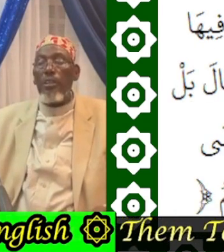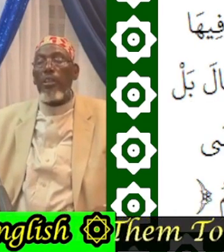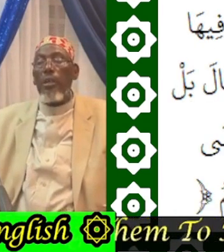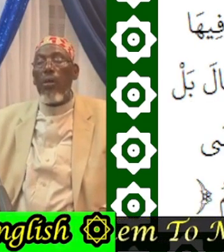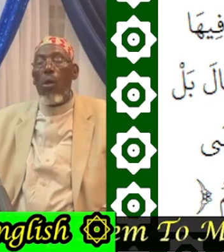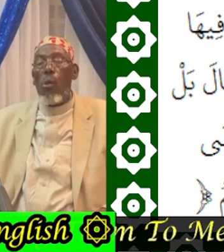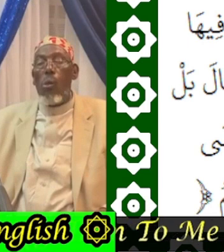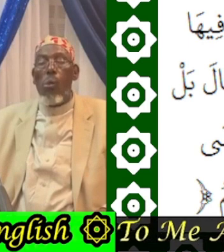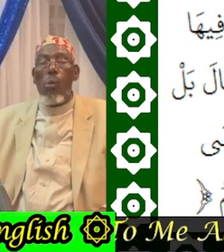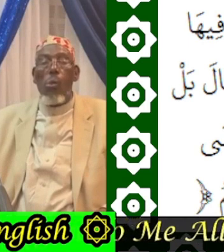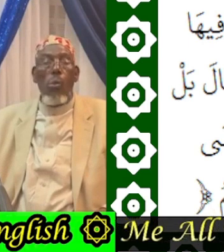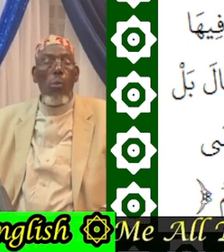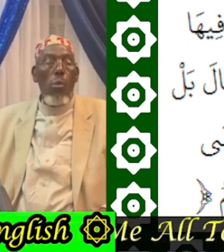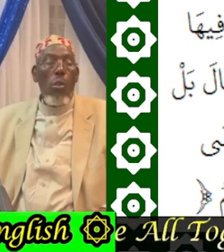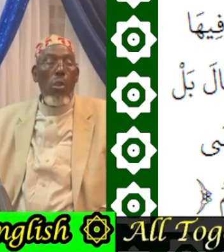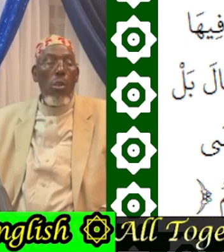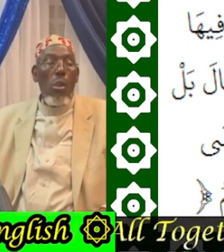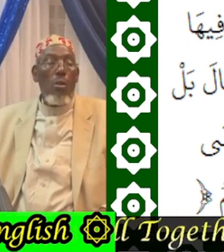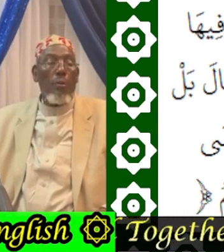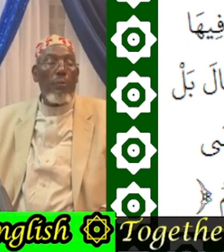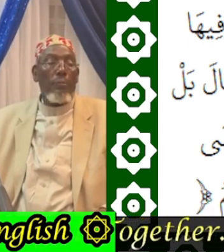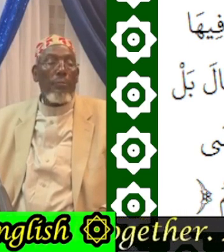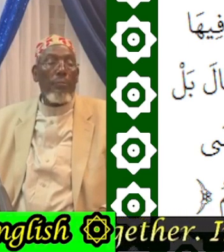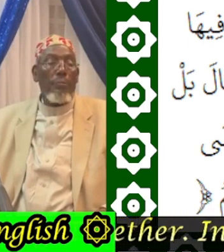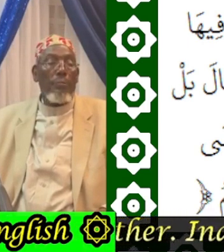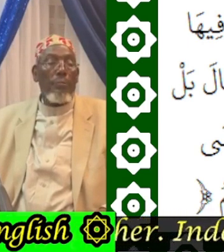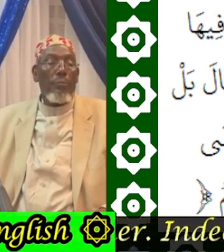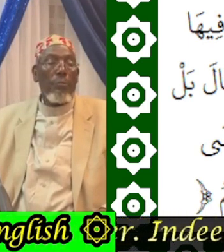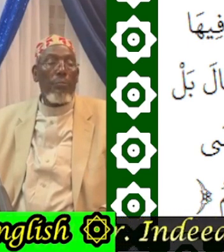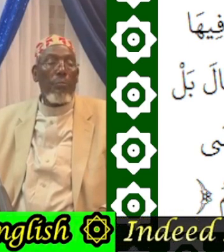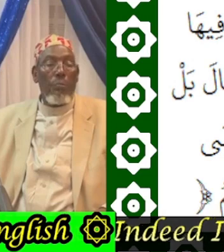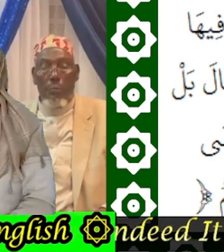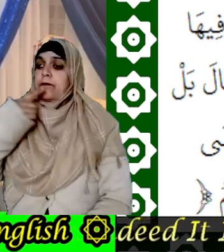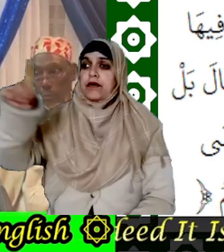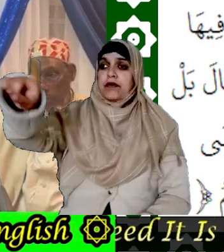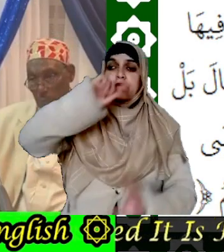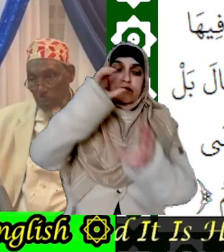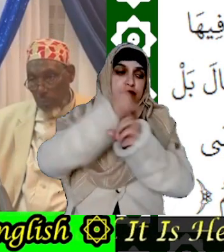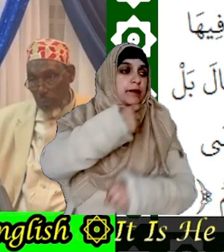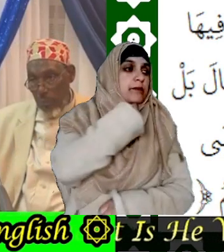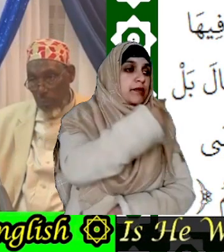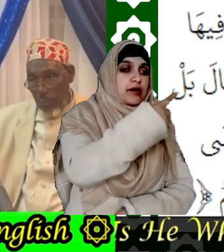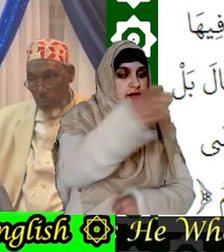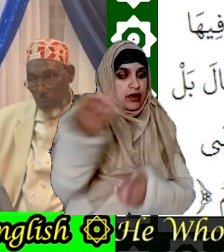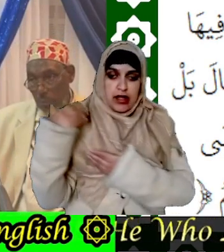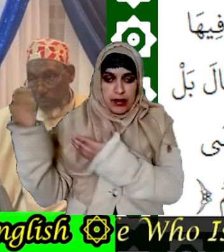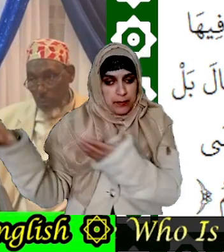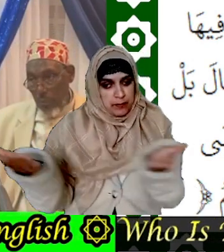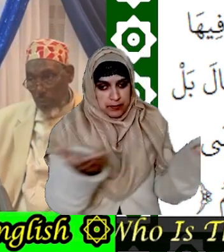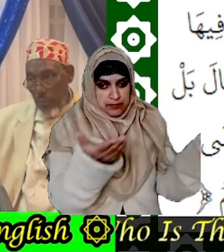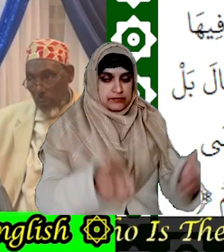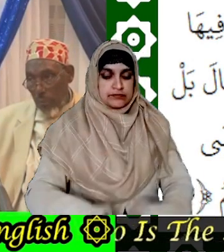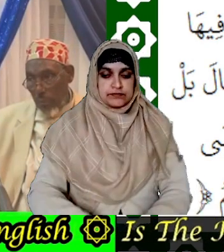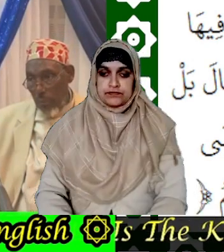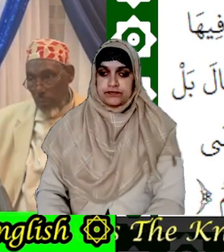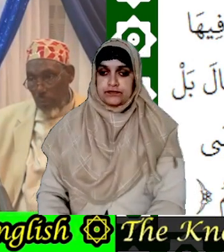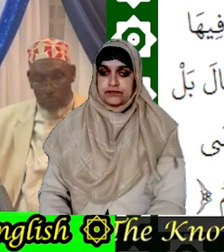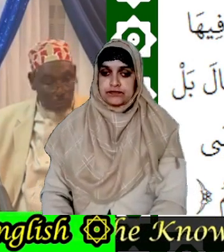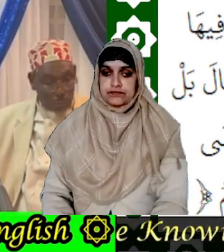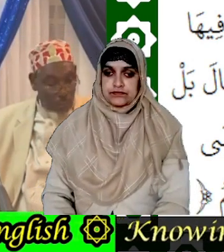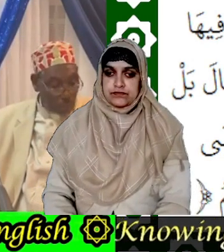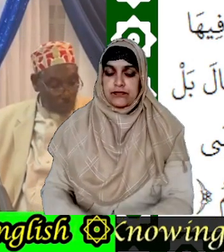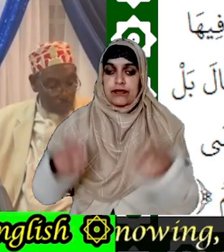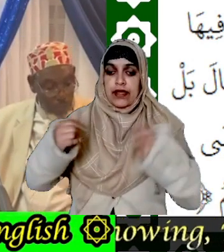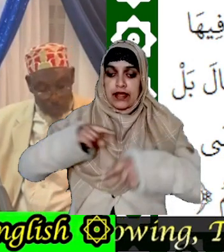وإنا لصادقون. أبقنا. واسأل القرية والرغن دا غافت التي كنا